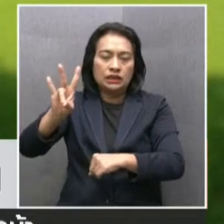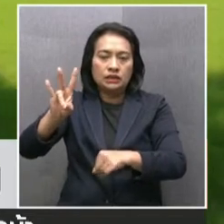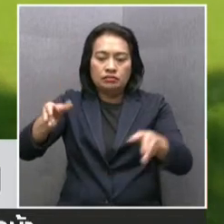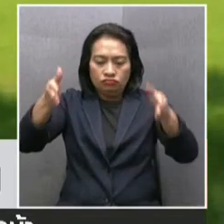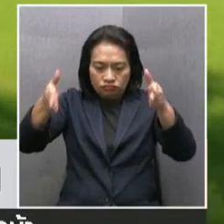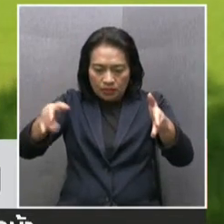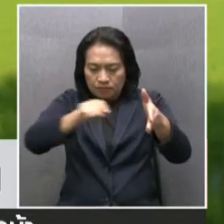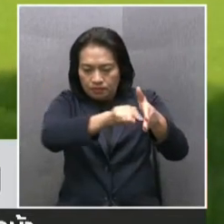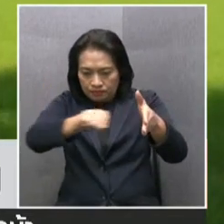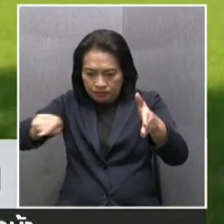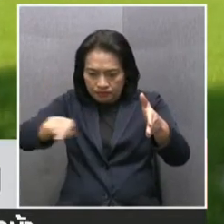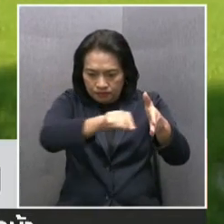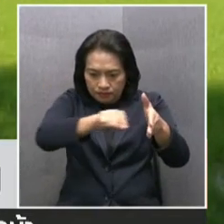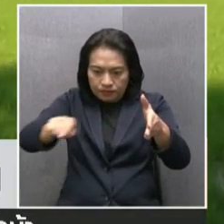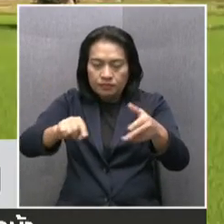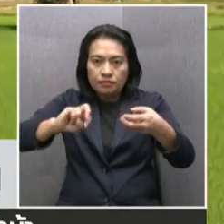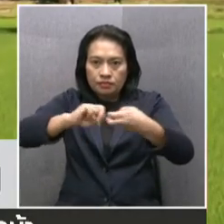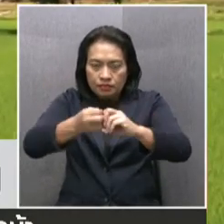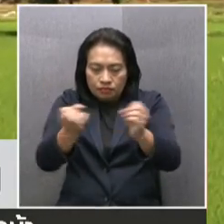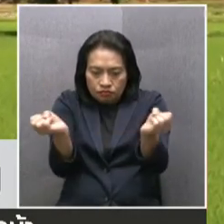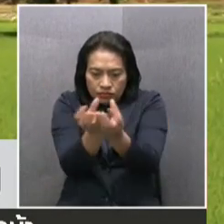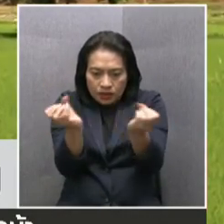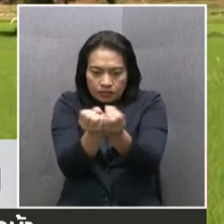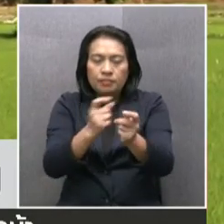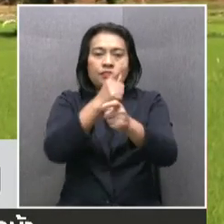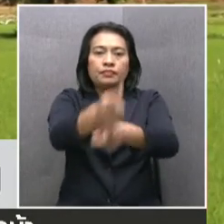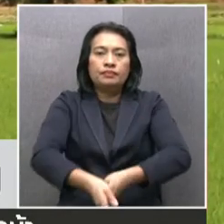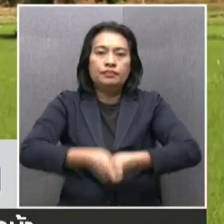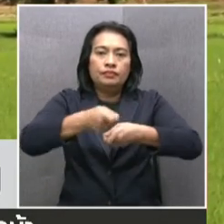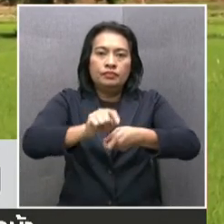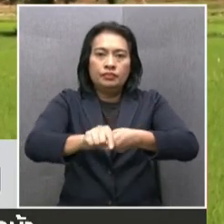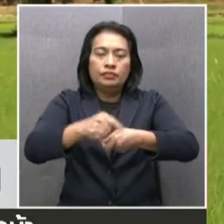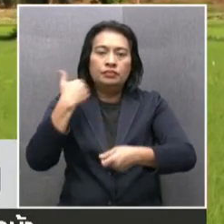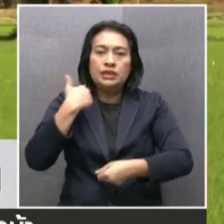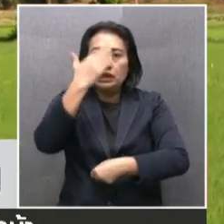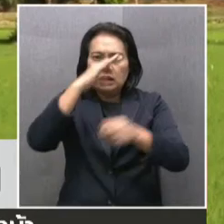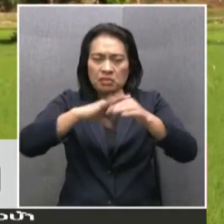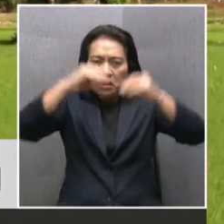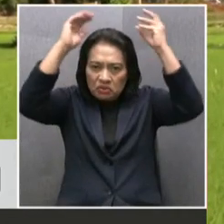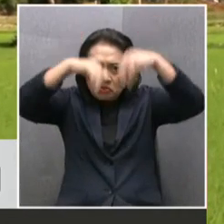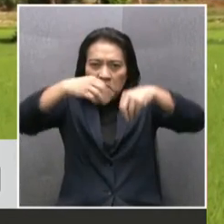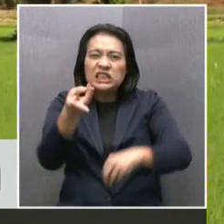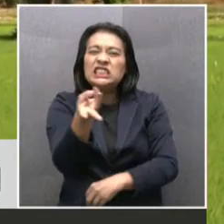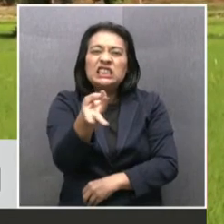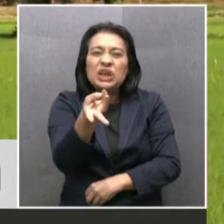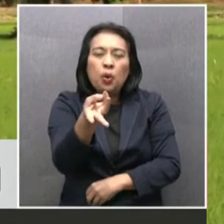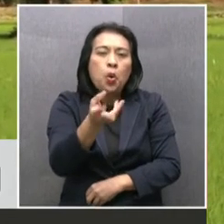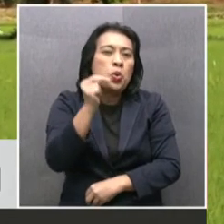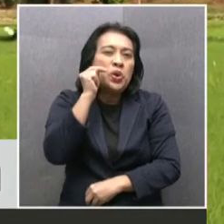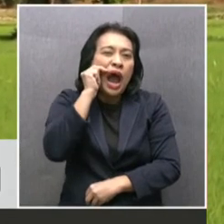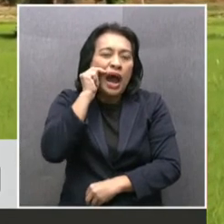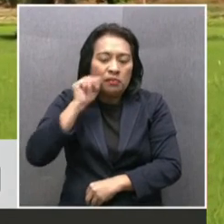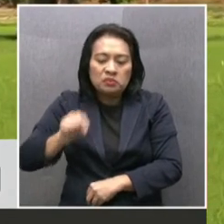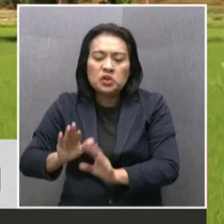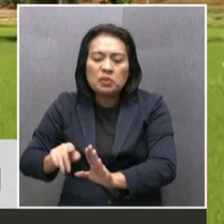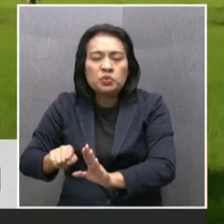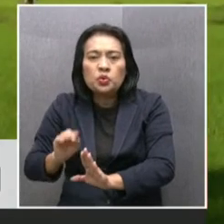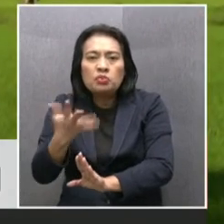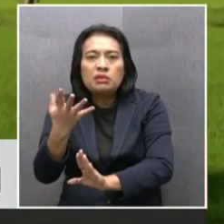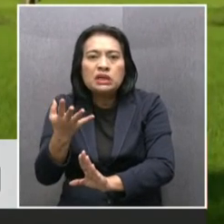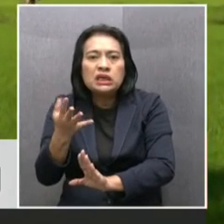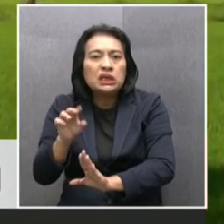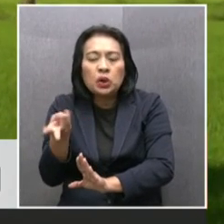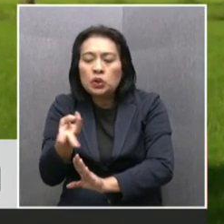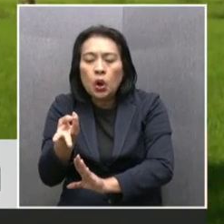ะส่งผลกระทบกับภาคการเกษตรโดยตรงค่ะเพราะปริมาณฝนที่น้อยทำให้น้ำต้นทุนมีปริมาณน้อยตามไปด้ว